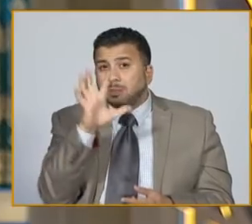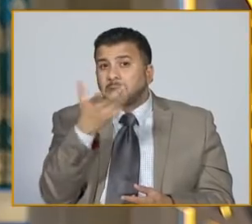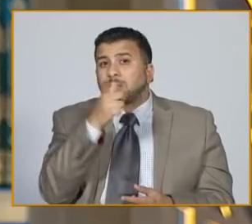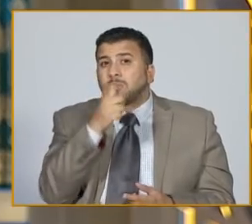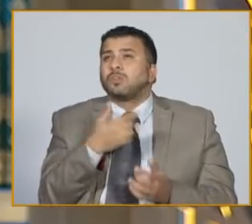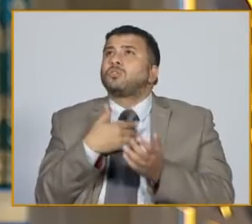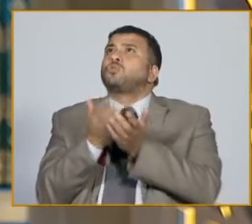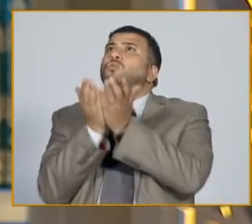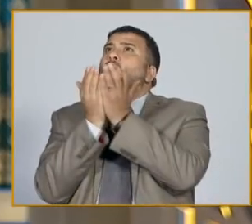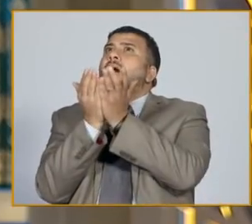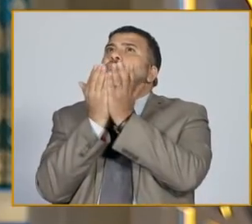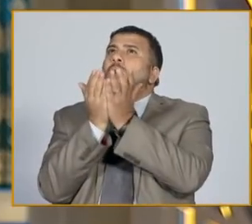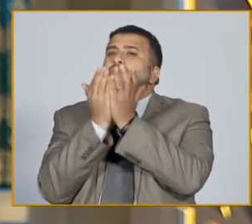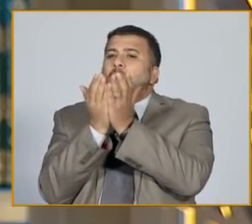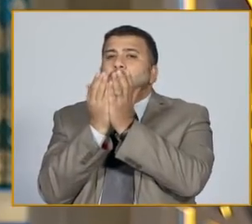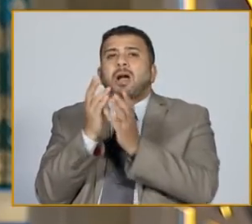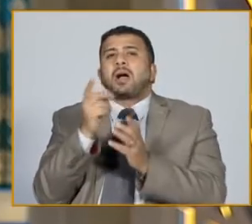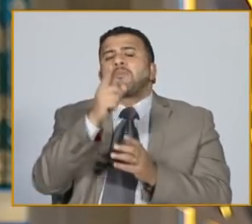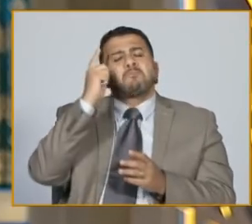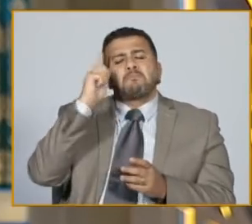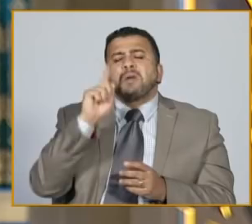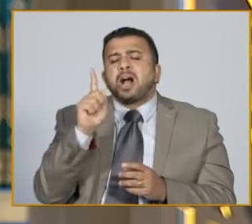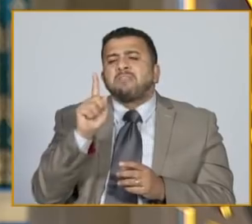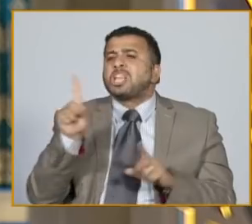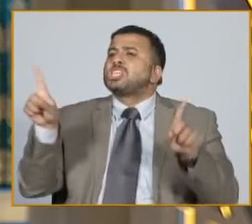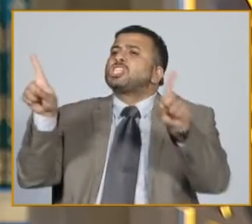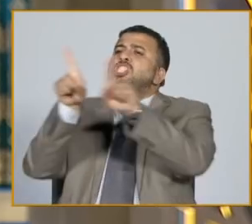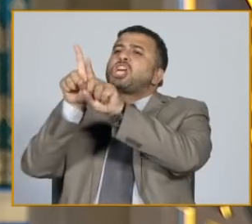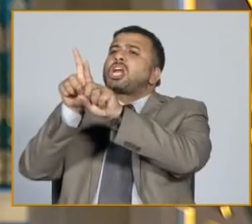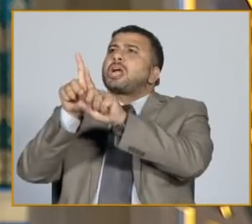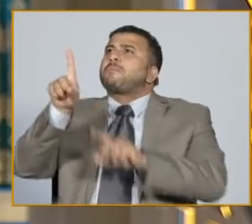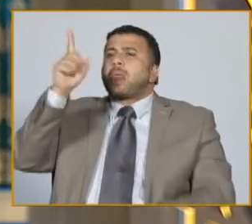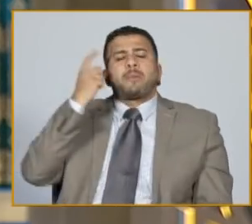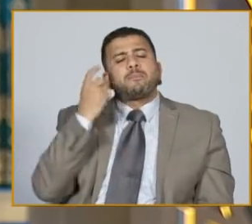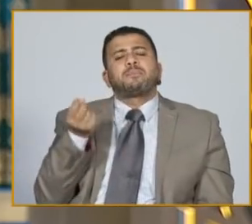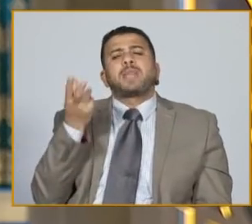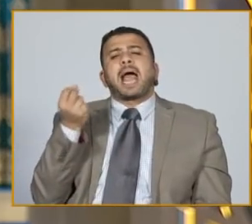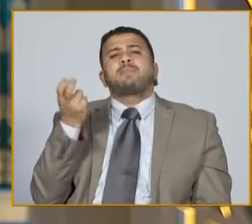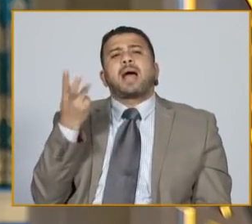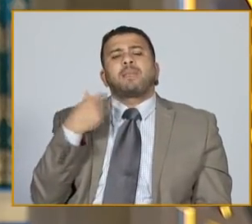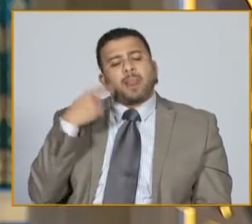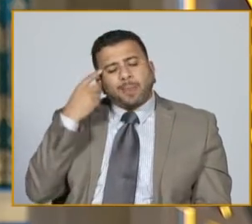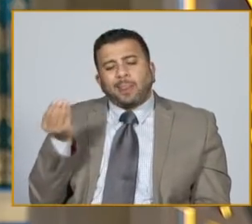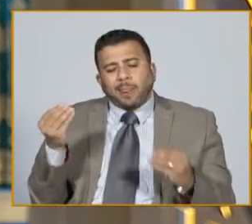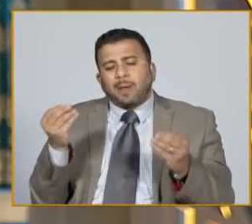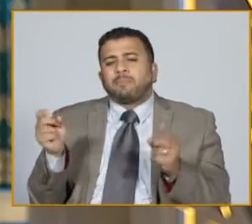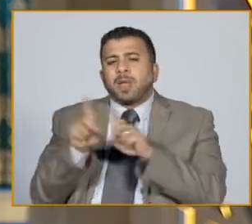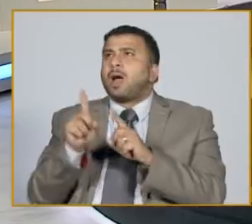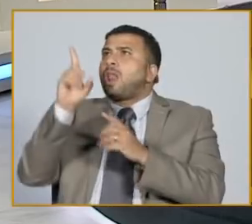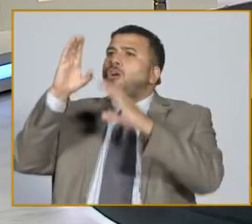يدعو الإنسان دعاء لكن يشرك بالله، أو يدعو دعاء يبتدع في الدعاء، يأتي بشيء فيمنع من الإجابة.